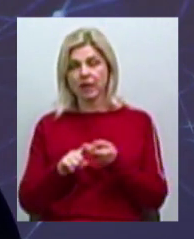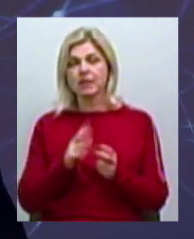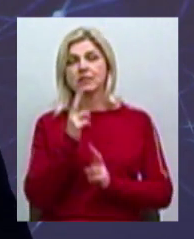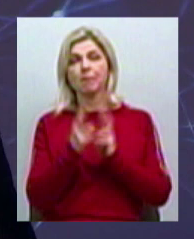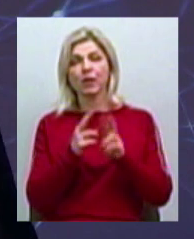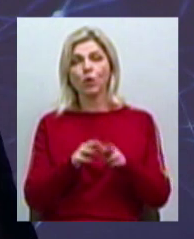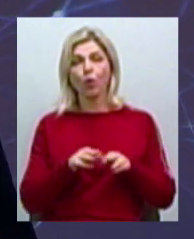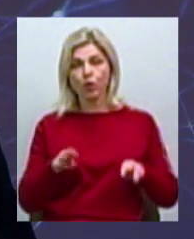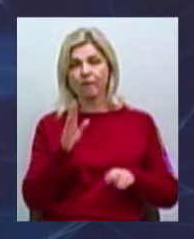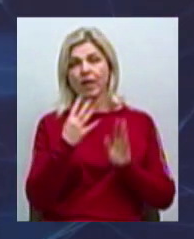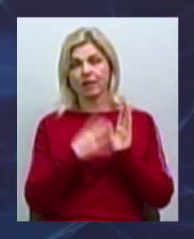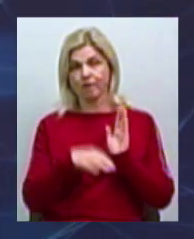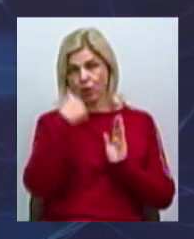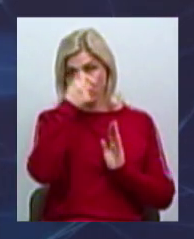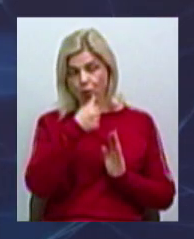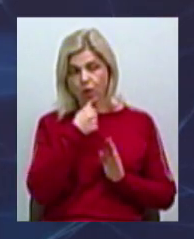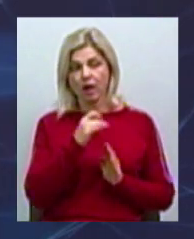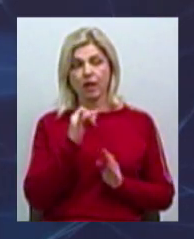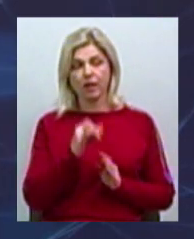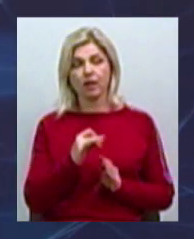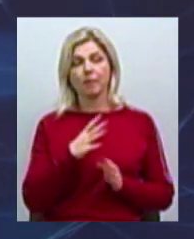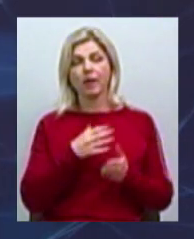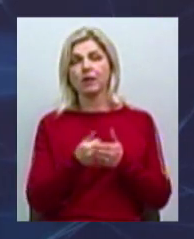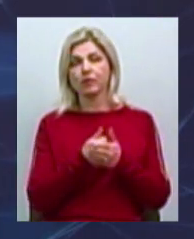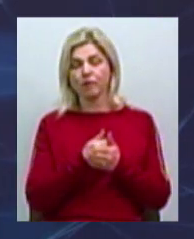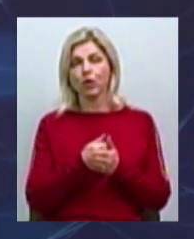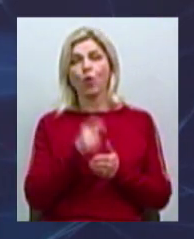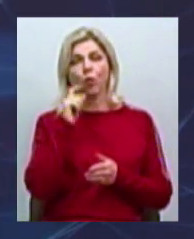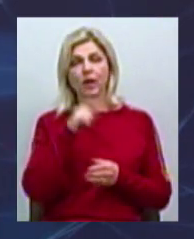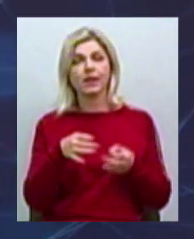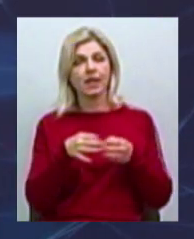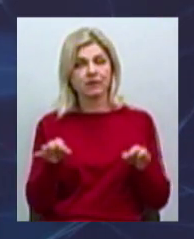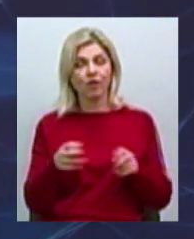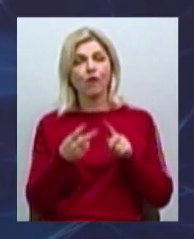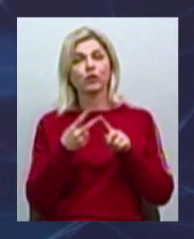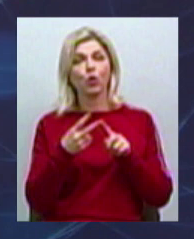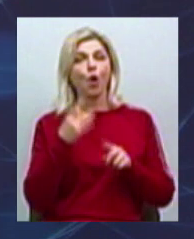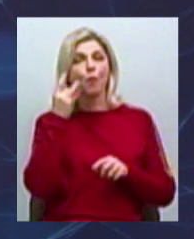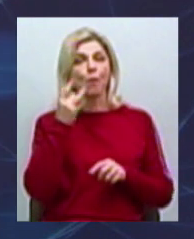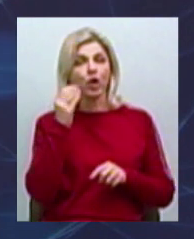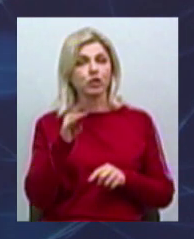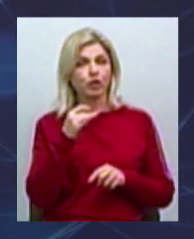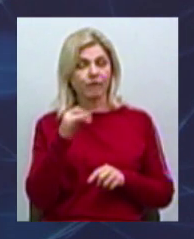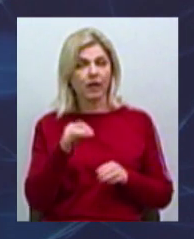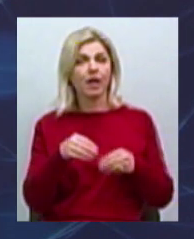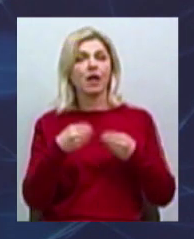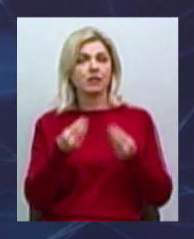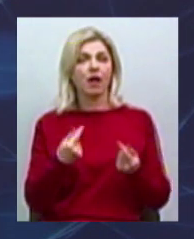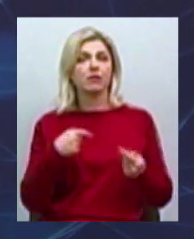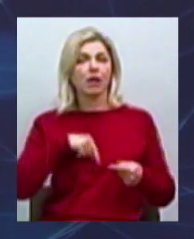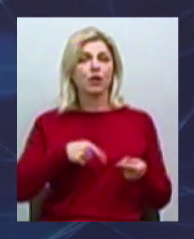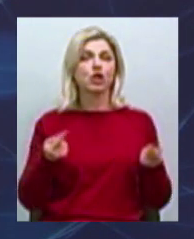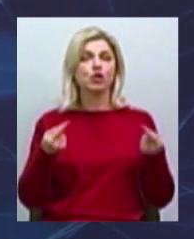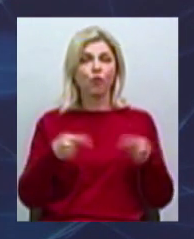в 90-му році та принаймні частково сприяв здобуттю України незалежності. Другий помаранчевий дав народові надію, але приніс розчарування, тому